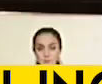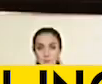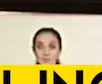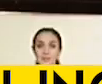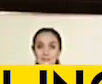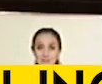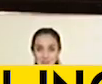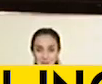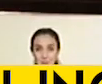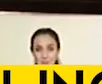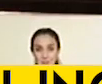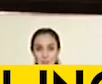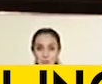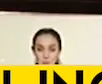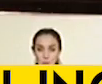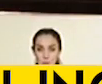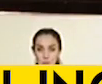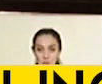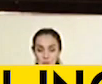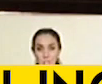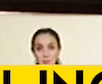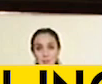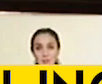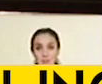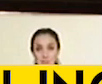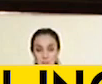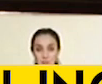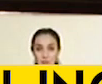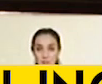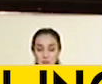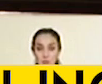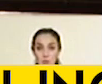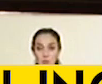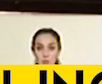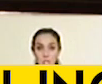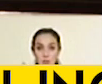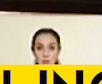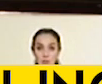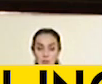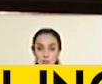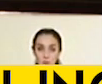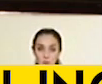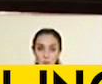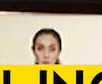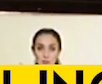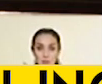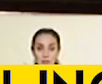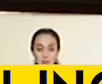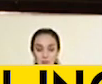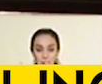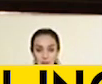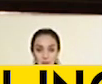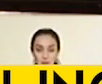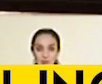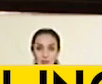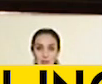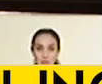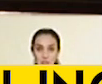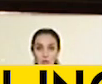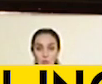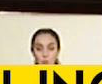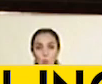Assalomu alaykum aziz o'quvchilar, mana siz bilan bugungi darslarimizni yana davom ettiramiz, tarix darslarimizni.